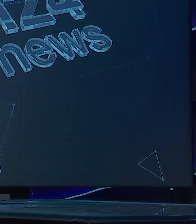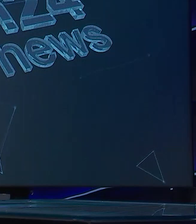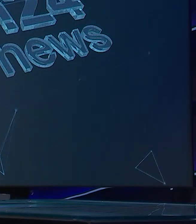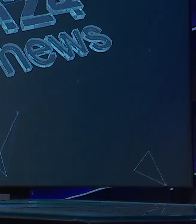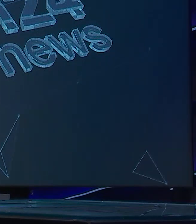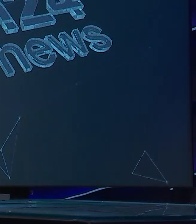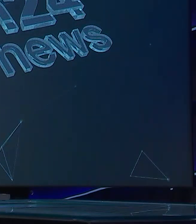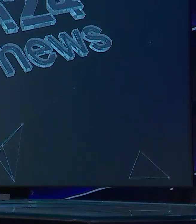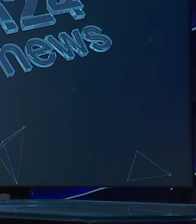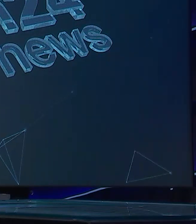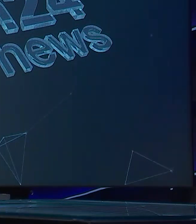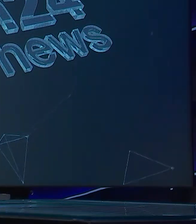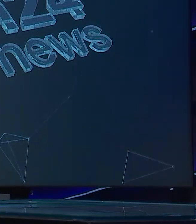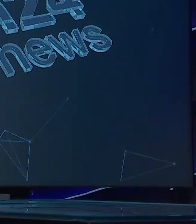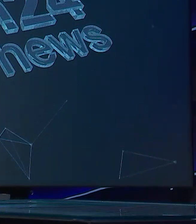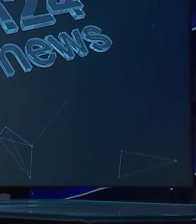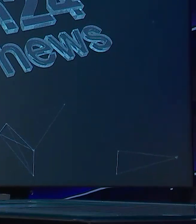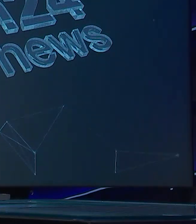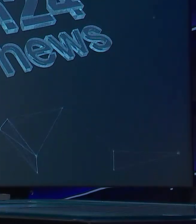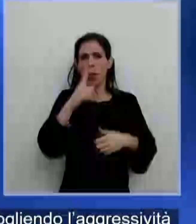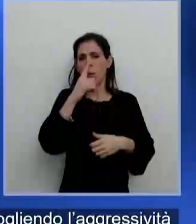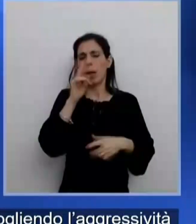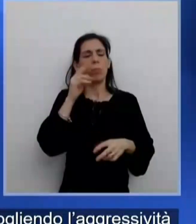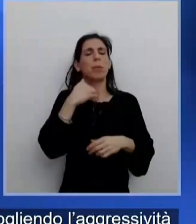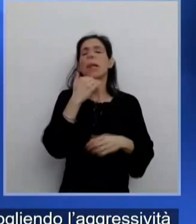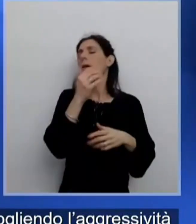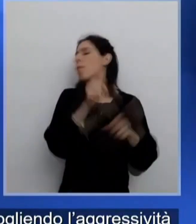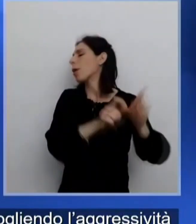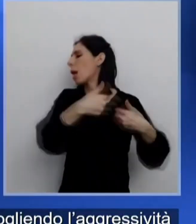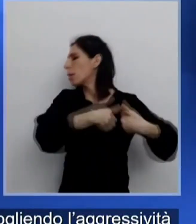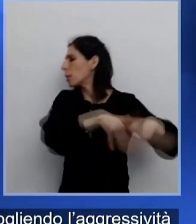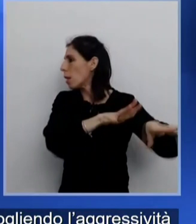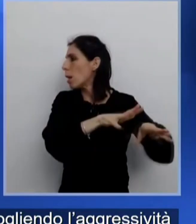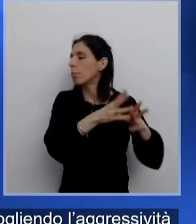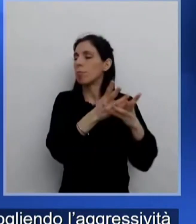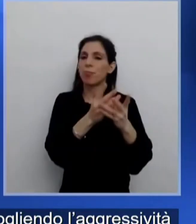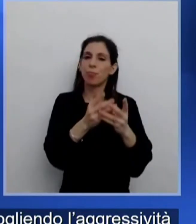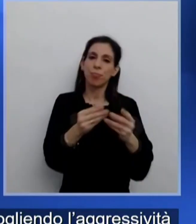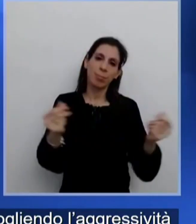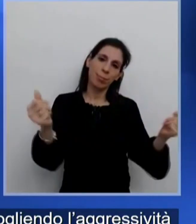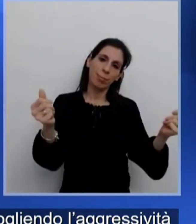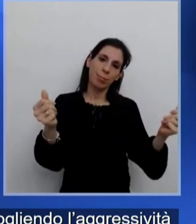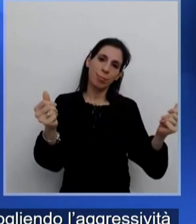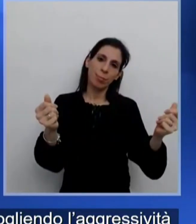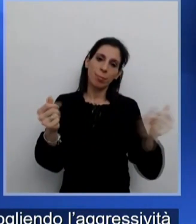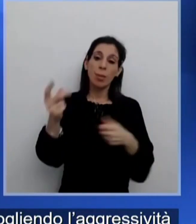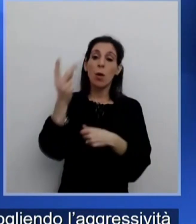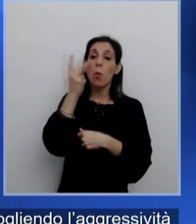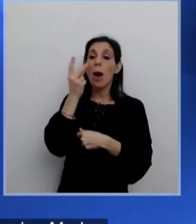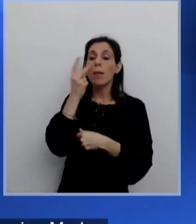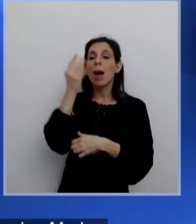e oggi nella Basilica di San Pietro a Roma guardiamo l'icona della Vergine